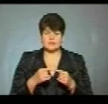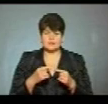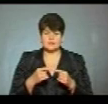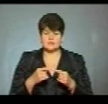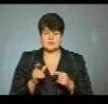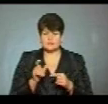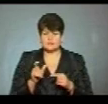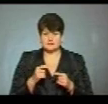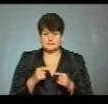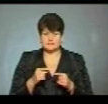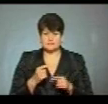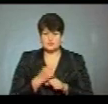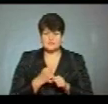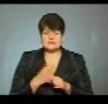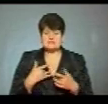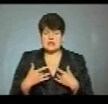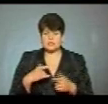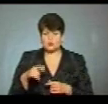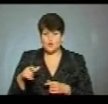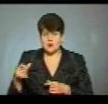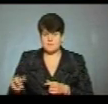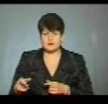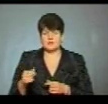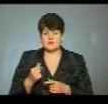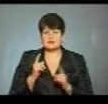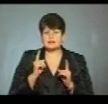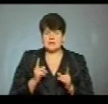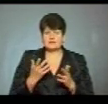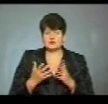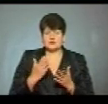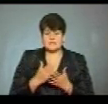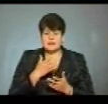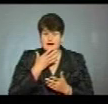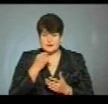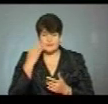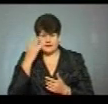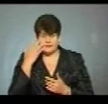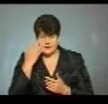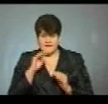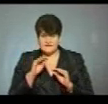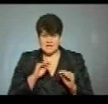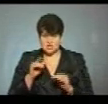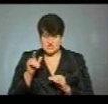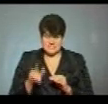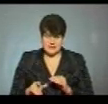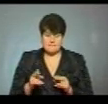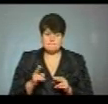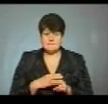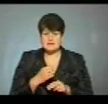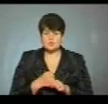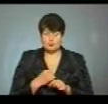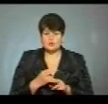фільтрами. І, звичайно, треба працювати з акторами, тому що навіть якщо є гарна ідея у самого режисера, без роботи